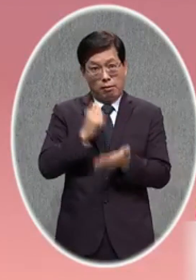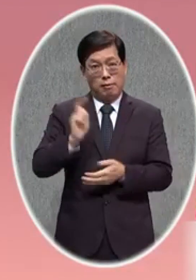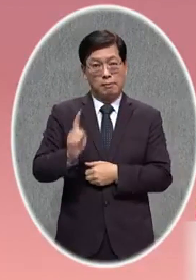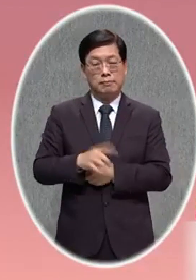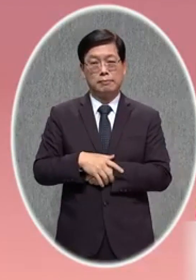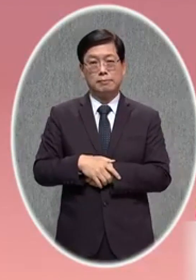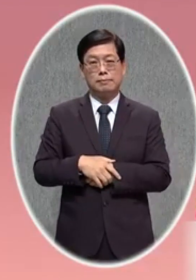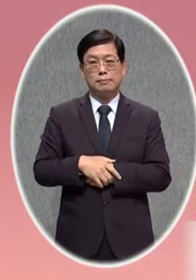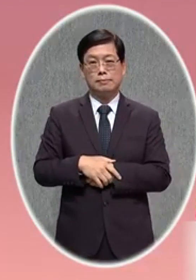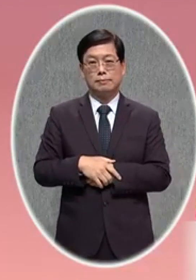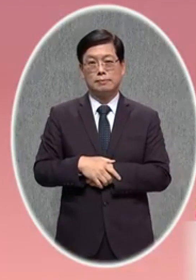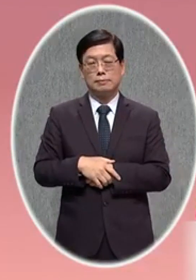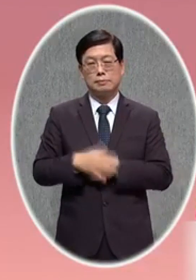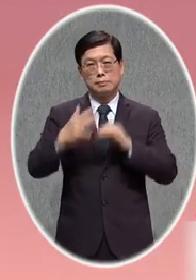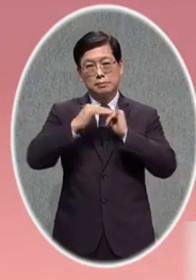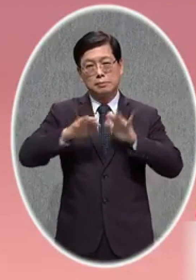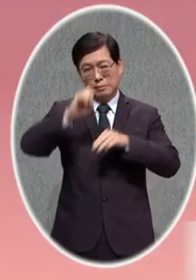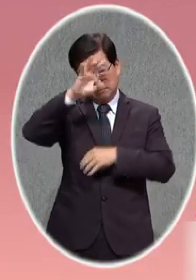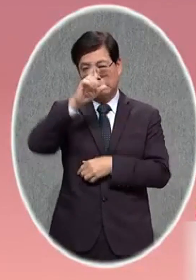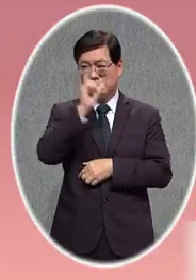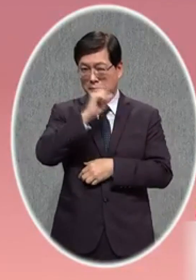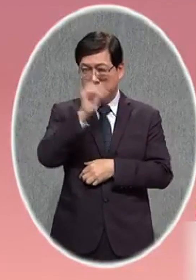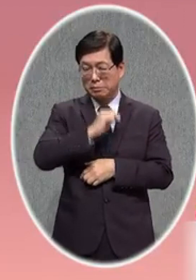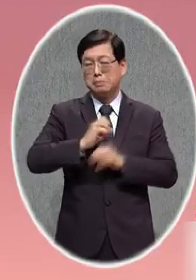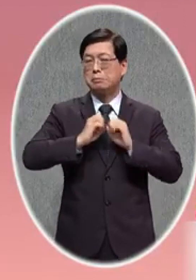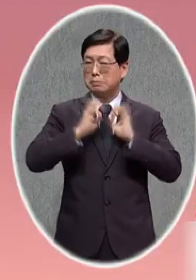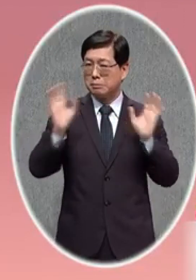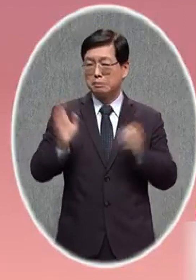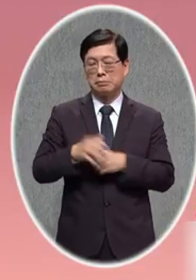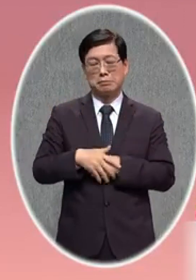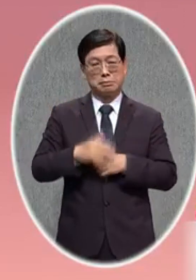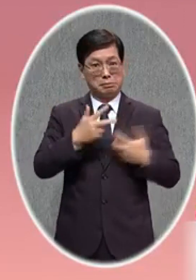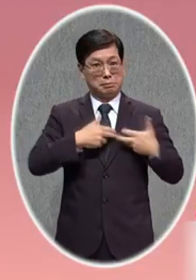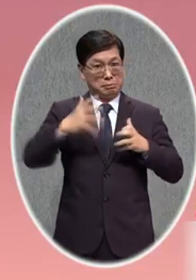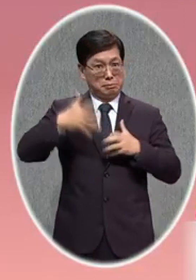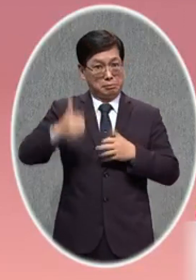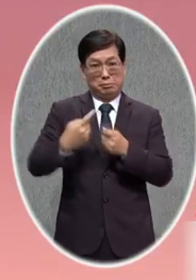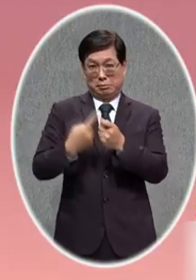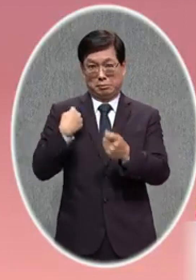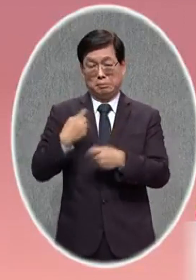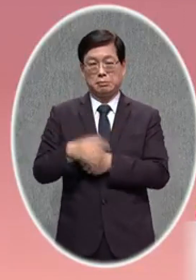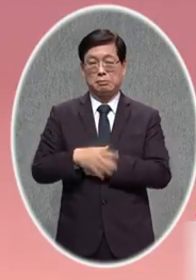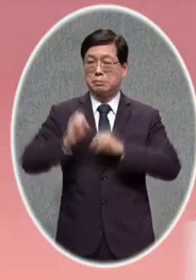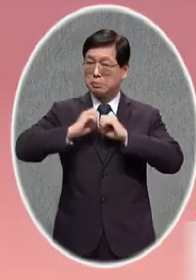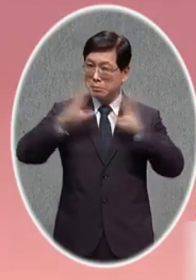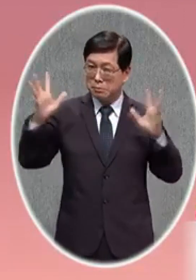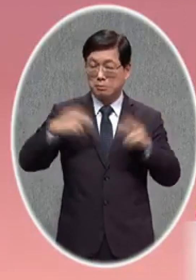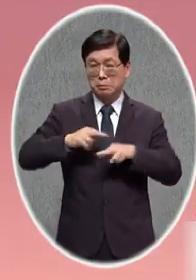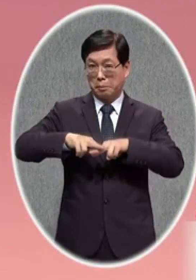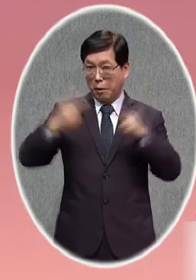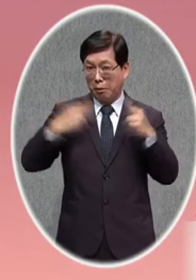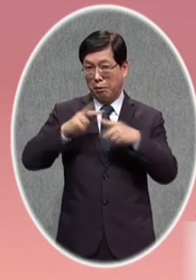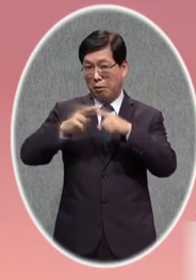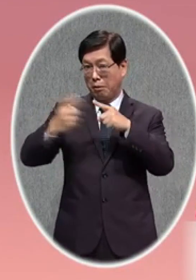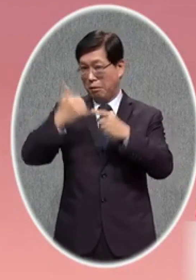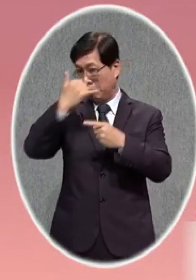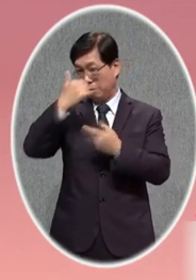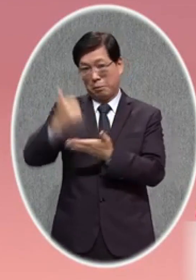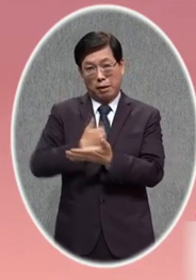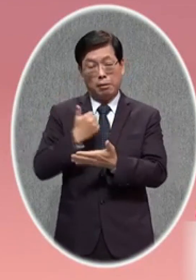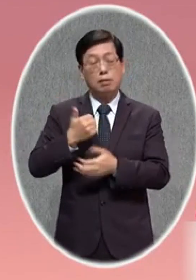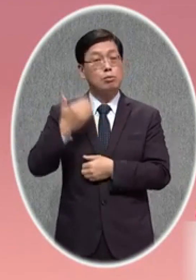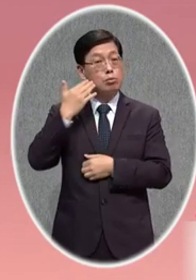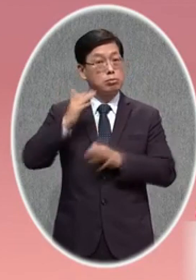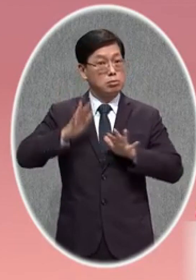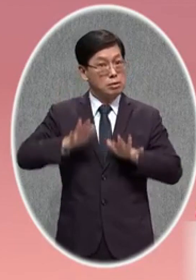么？民进党一直宣称说，蔡总统在去年宣布开放莱猪之后，